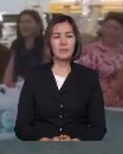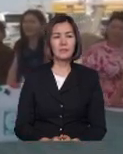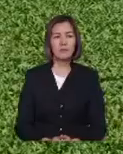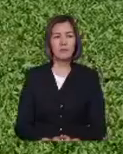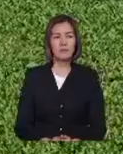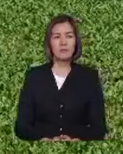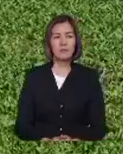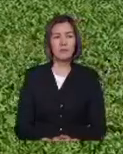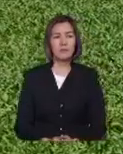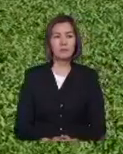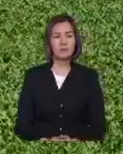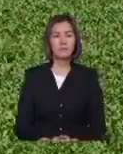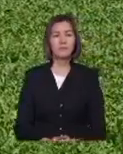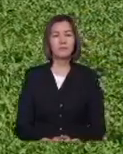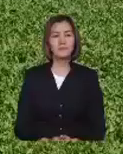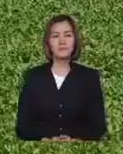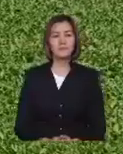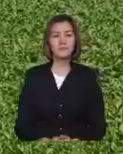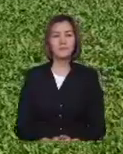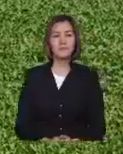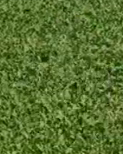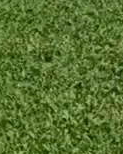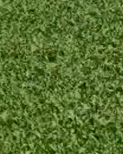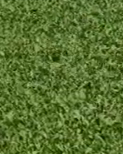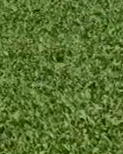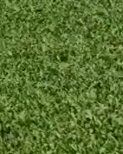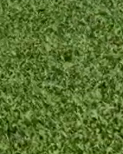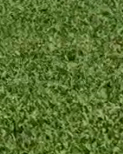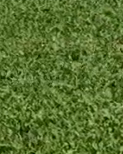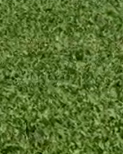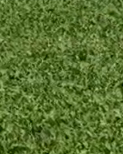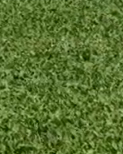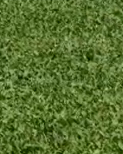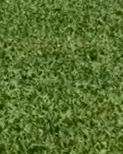Роза Дюсебаева, Жеңіс Абдрешев, Жетсу телерадиокомпаниясы.